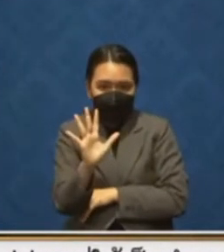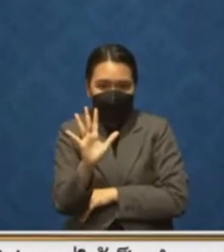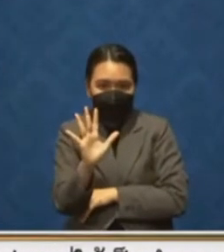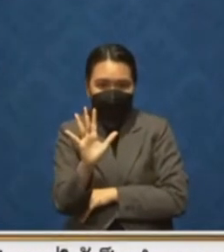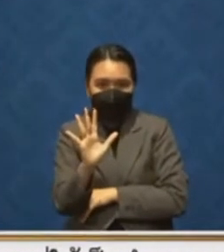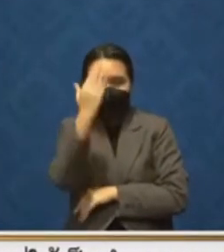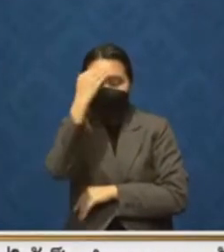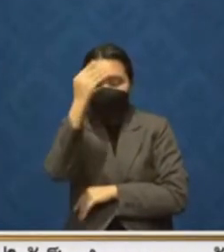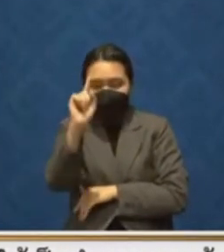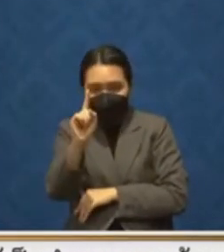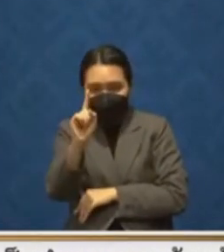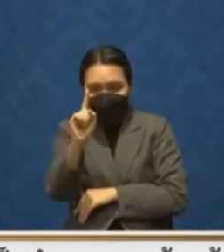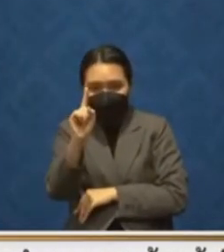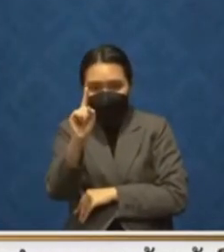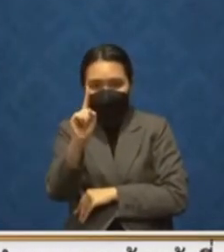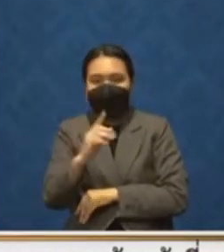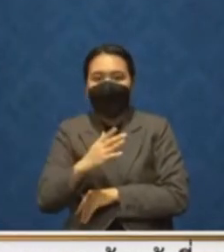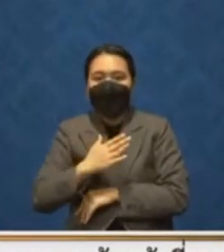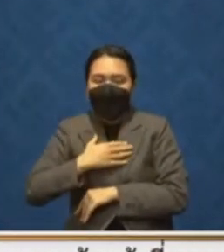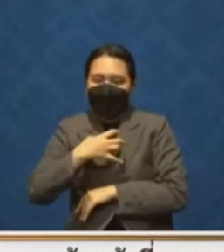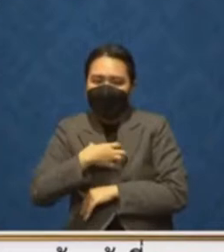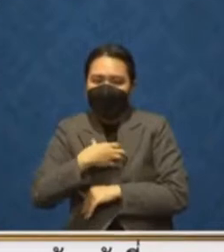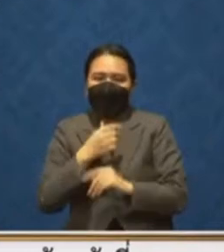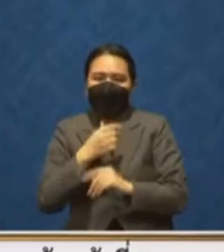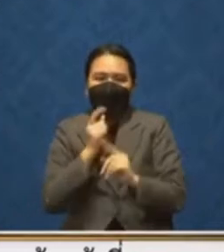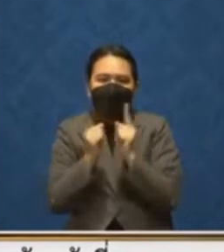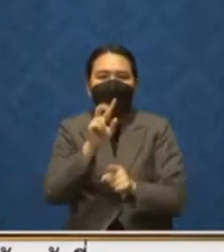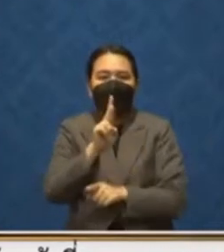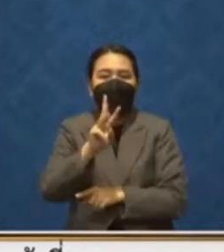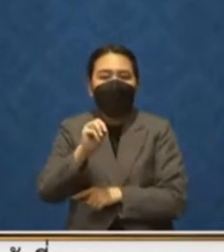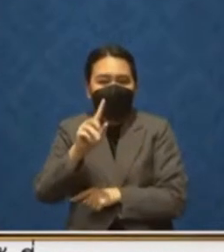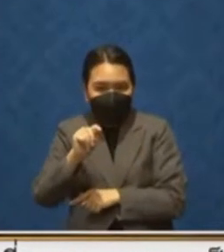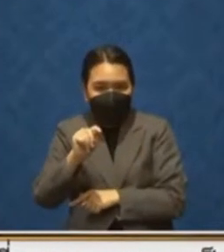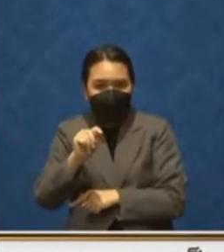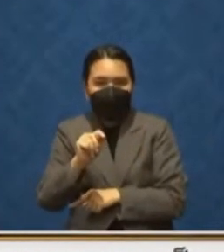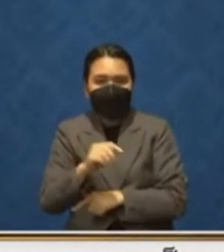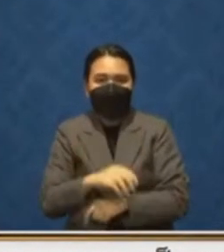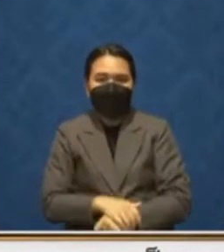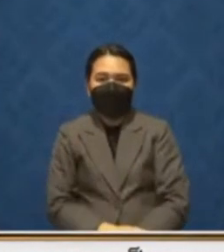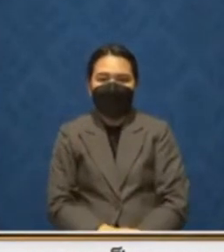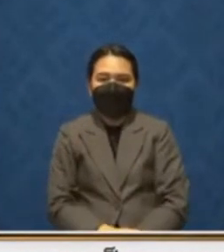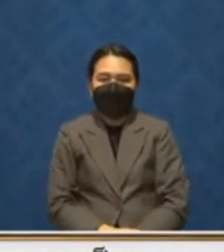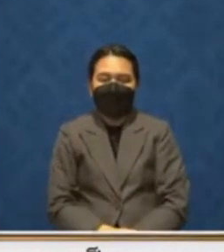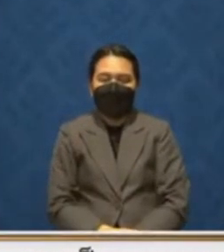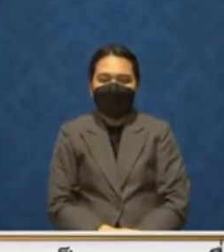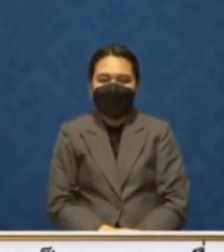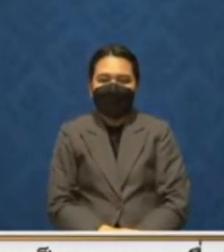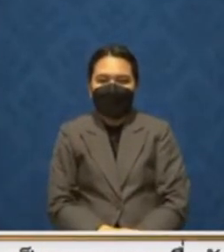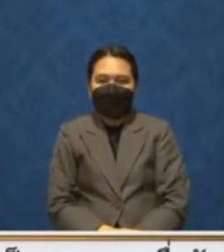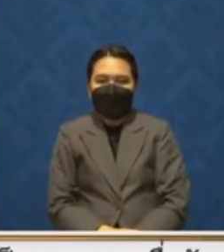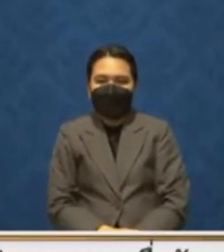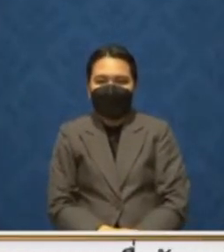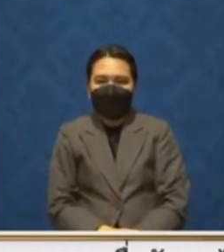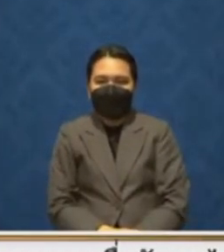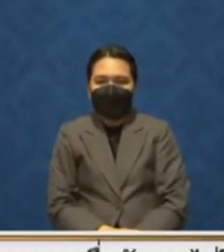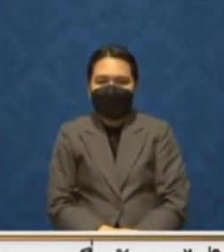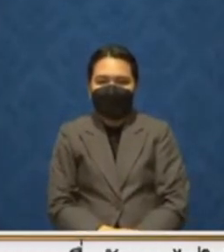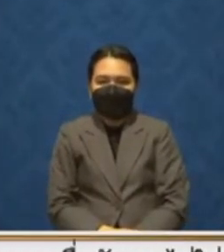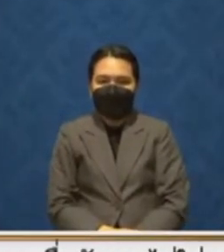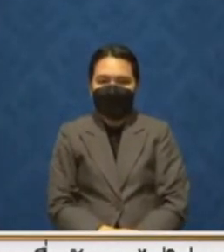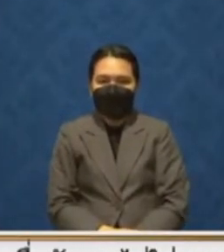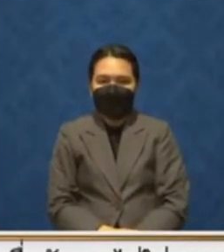เน้นเรื่องเหมือนนี้ผมมาอยากคุยกันเท่านั้นตรีมากกว่าวันจันทร์สรุปสั้นๆนะครับนะครับไอ้เรื่องการที่